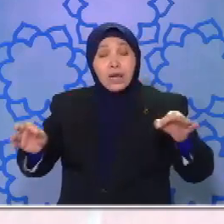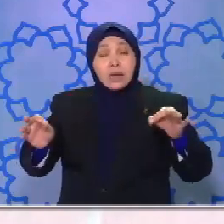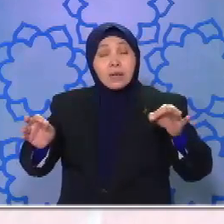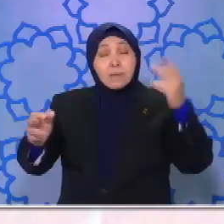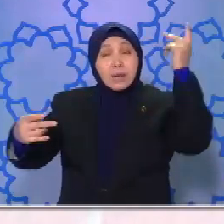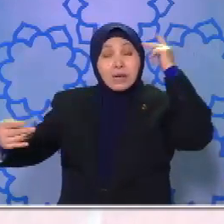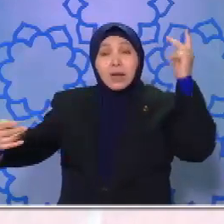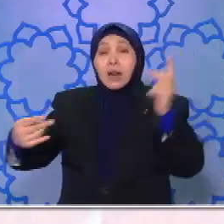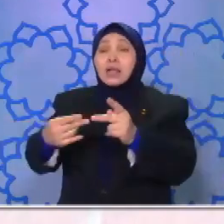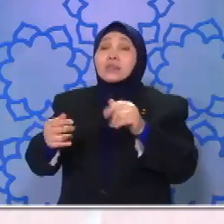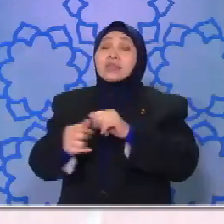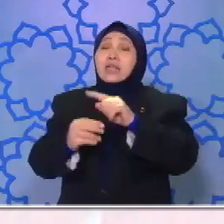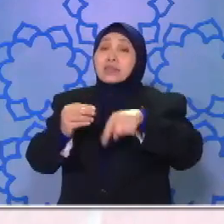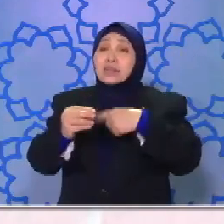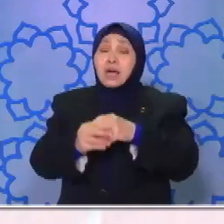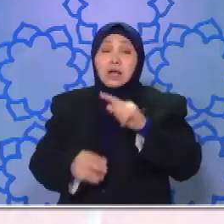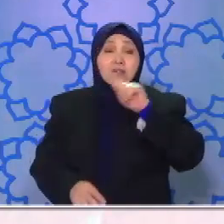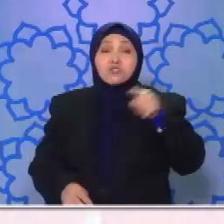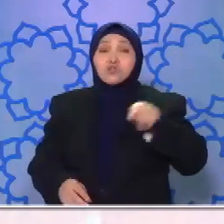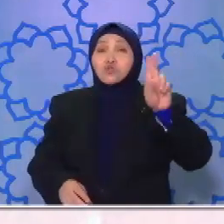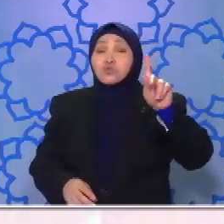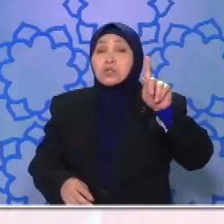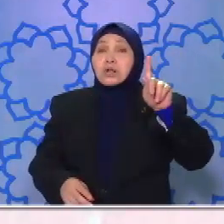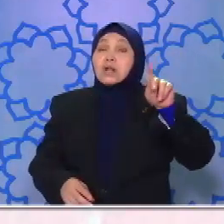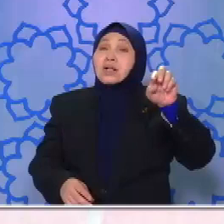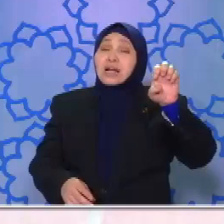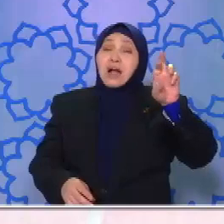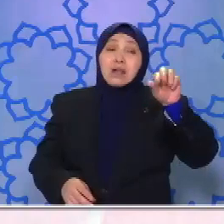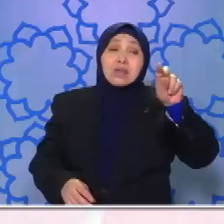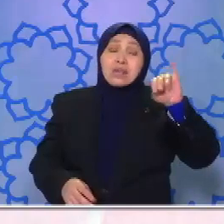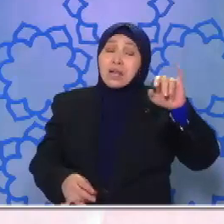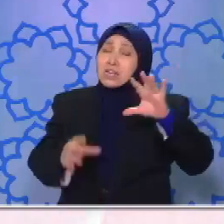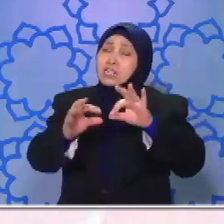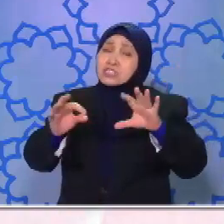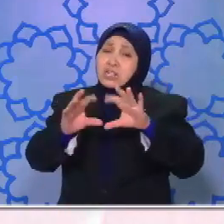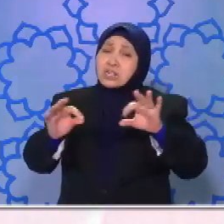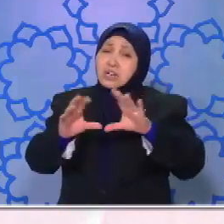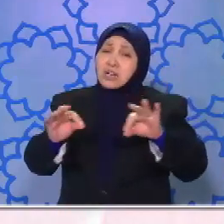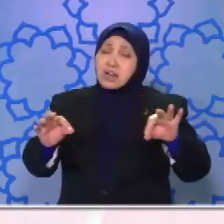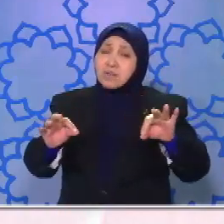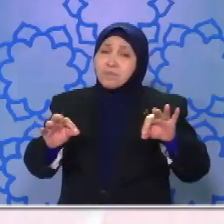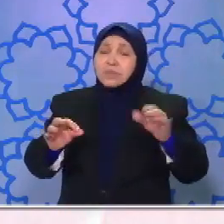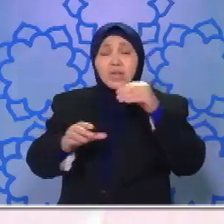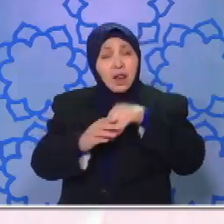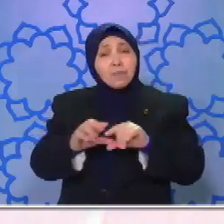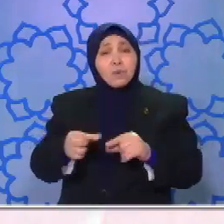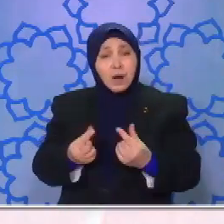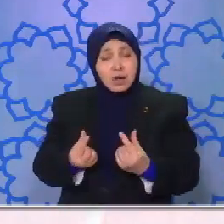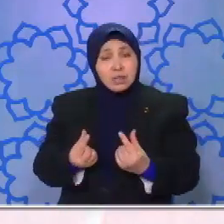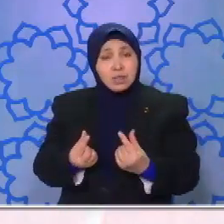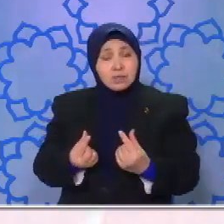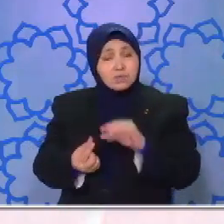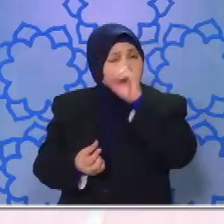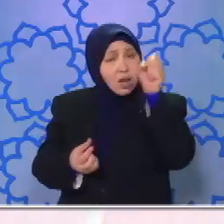tentang Zulkarnain, iaitu seorang pemimpin yang diceritakan, ya, yang diceritakan di dalam Al-Quran.